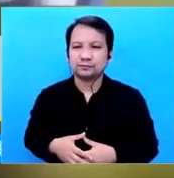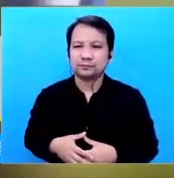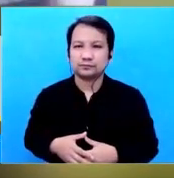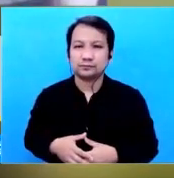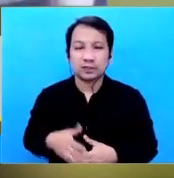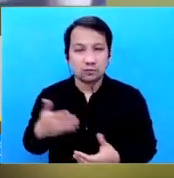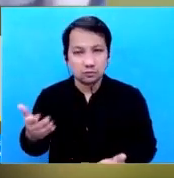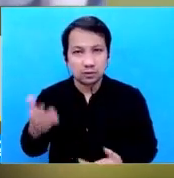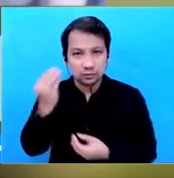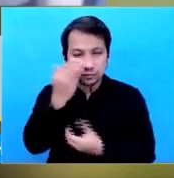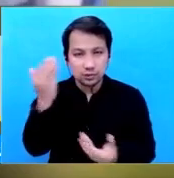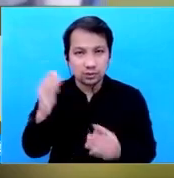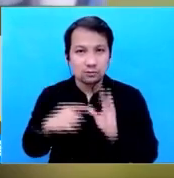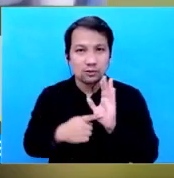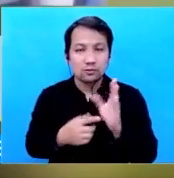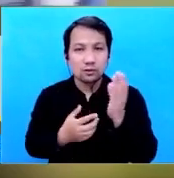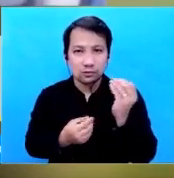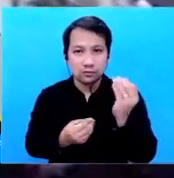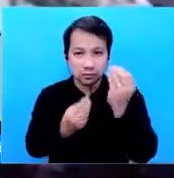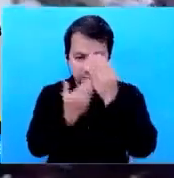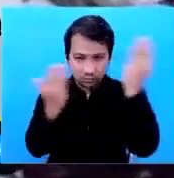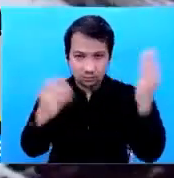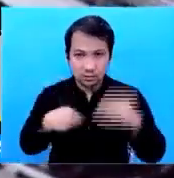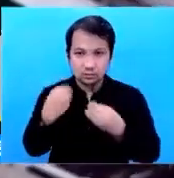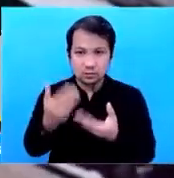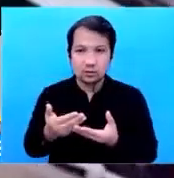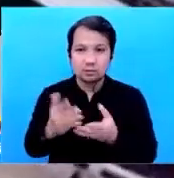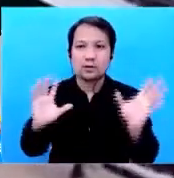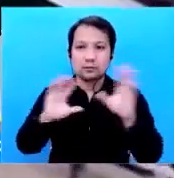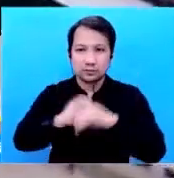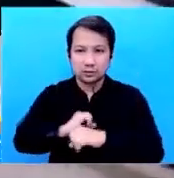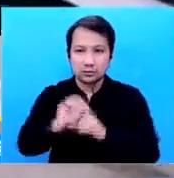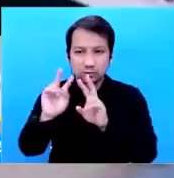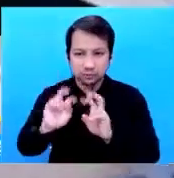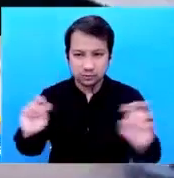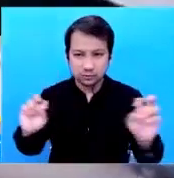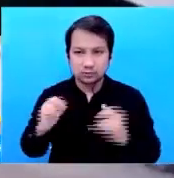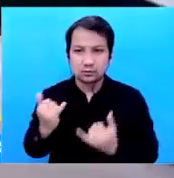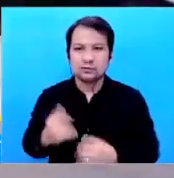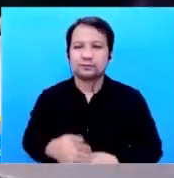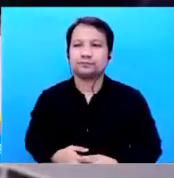We'll give the official update po as soon as matapos yung investigation natin.